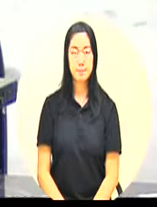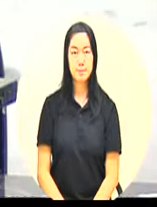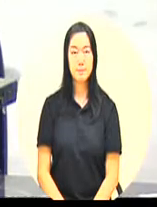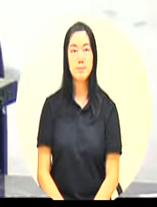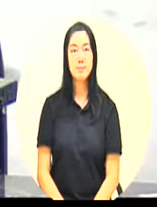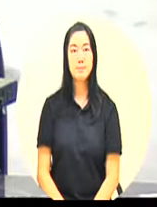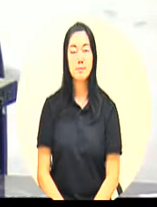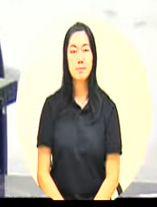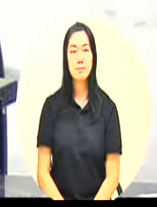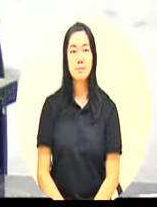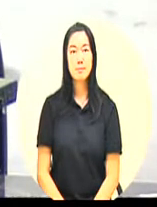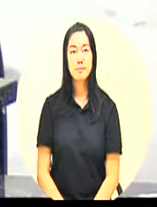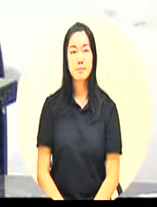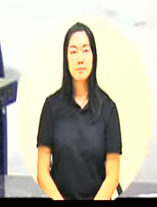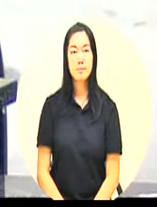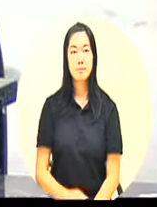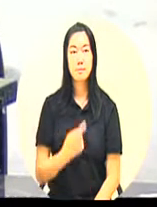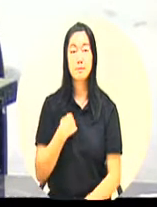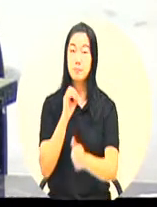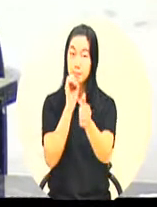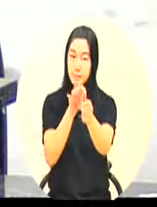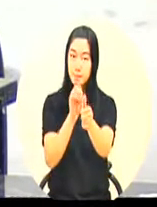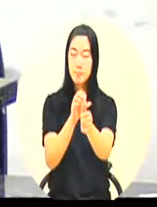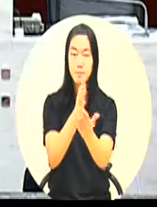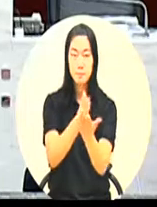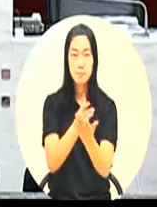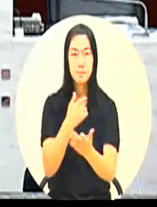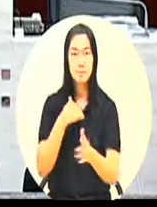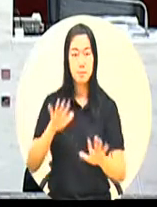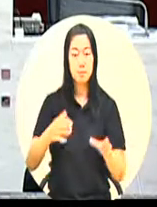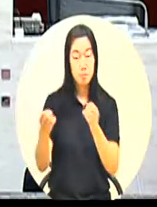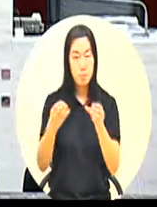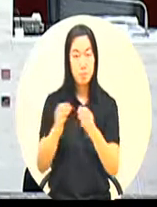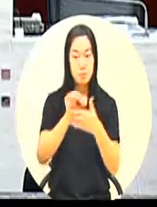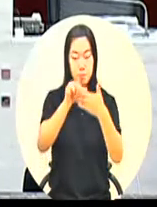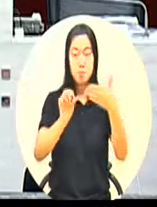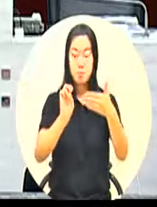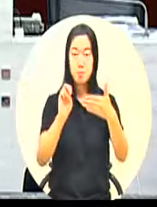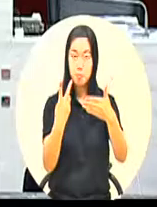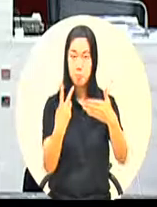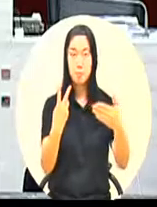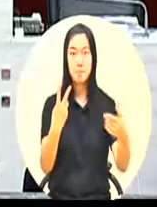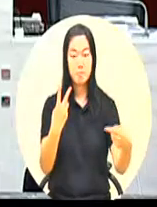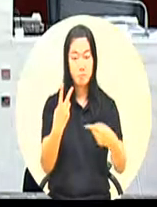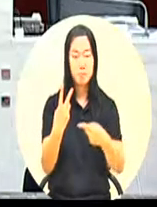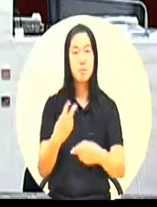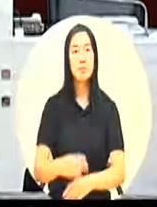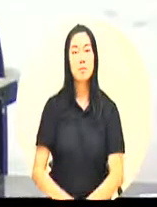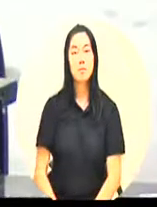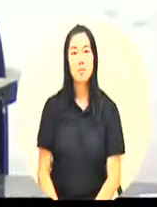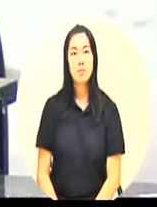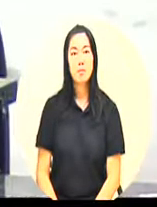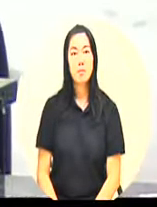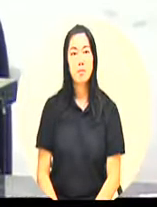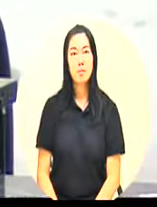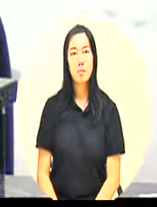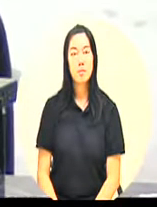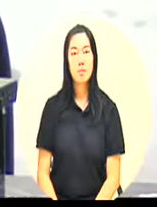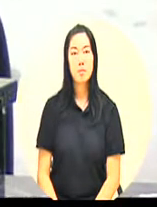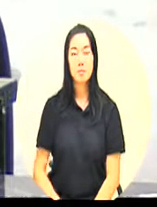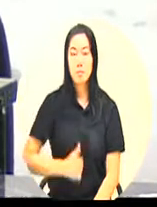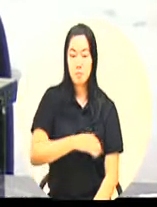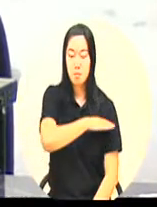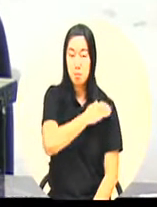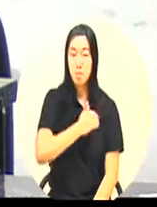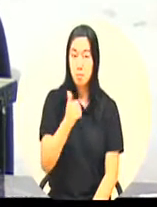个罗议员，不好意思，我跟你打断一下，我们现在先讨论十二条之一。 哦，十二条之一的， 好不好？谢谢。 十条之一，诚如刚刚邱议员